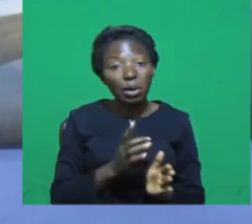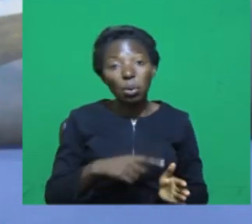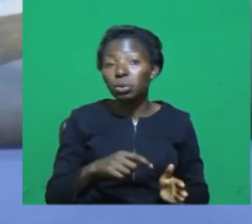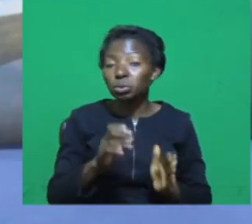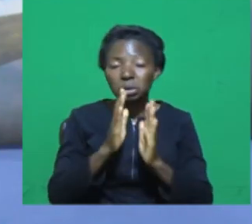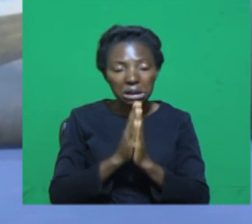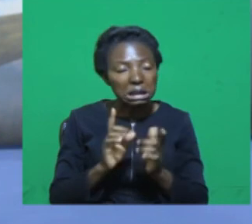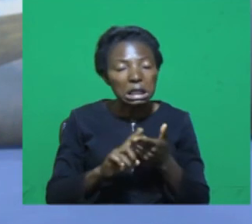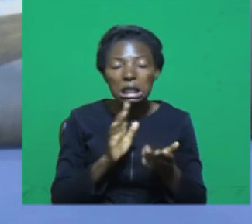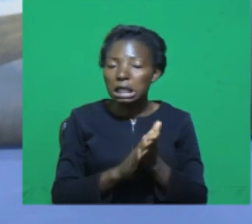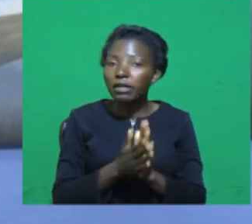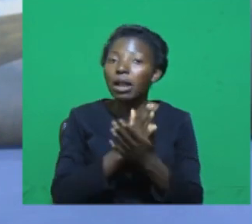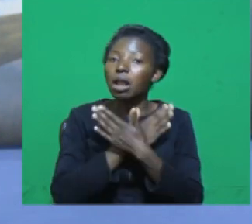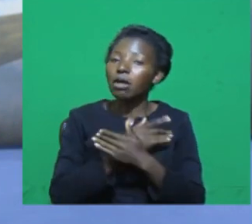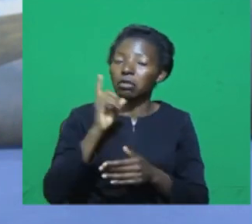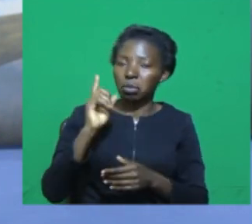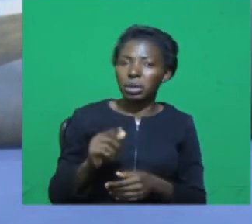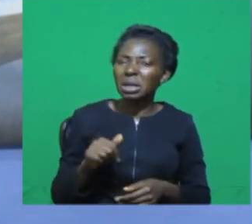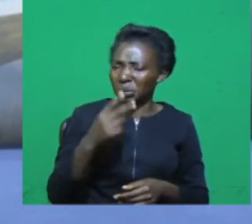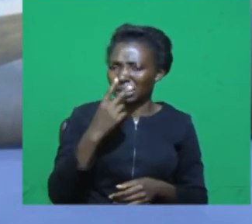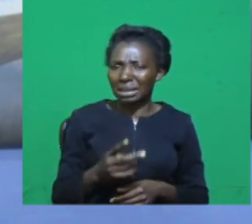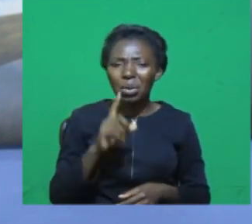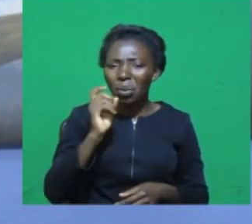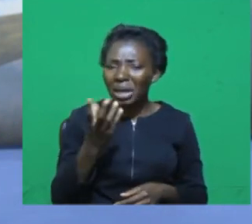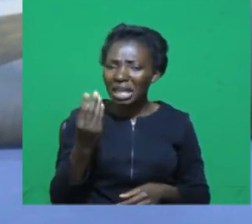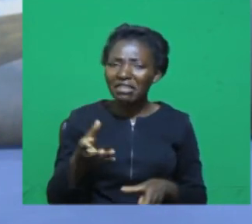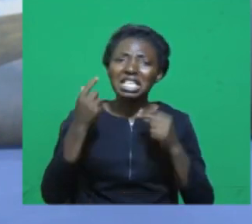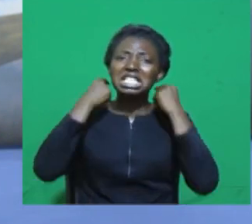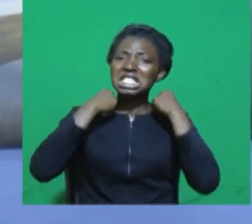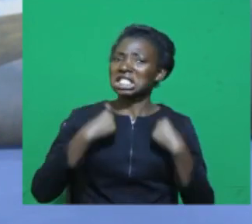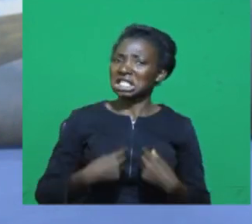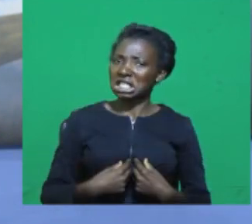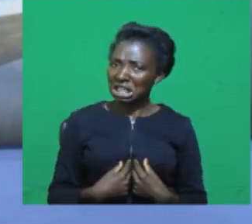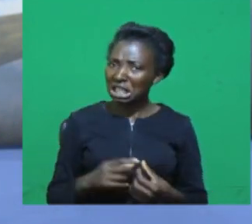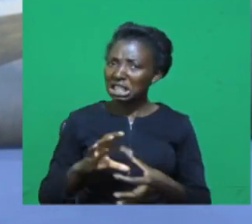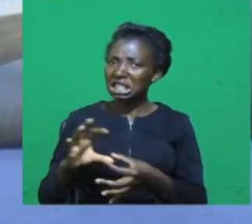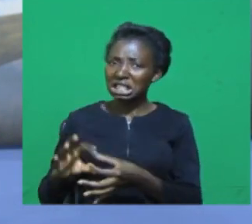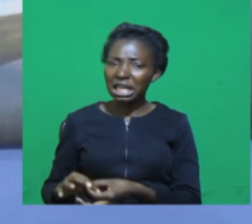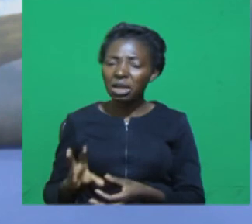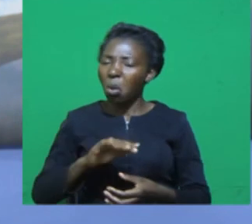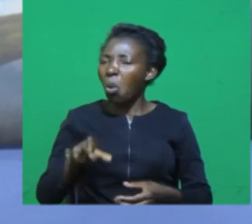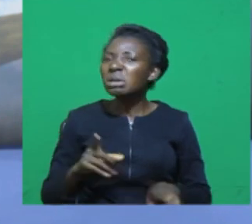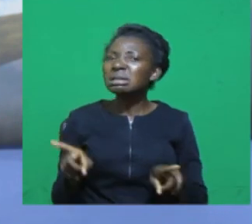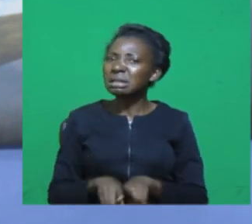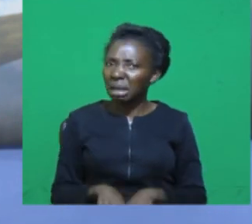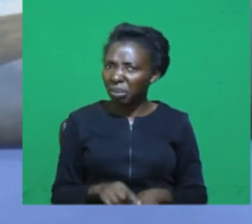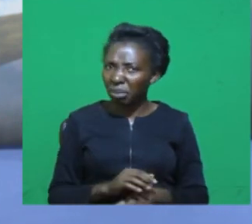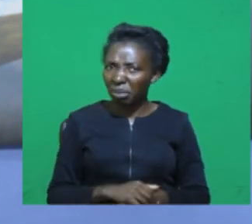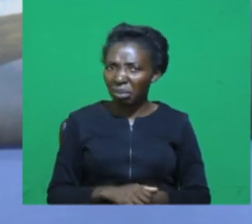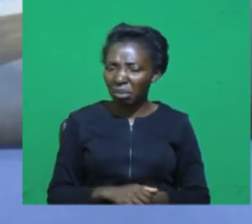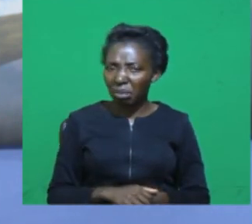ende zvaMwari havadi. Saka unoshamisika kuti sei cheni dzavo dzese dzinonoita kadesign kakafanana